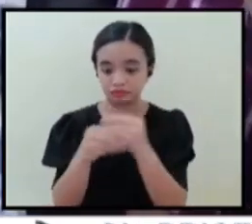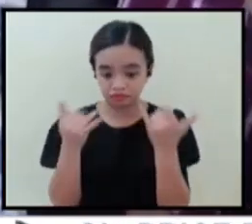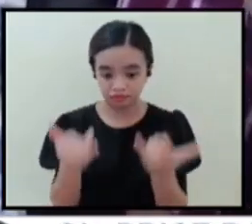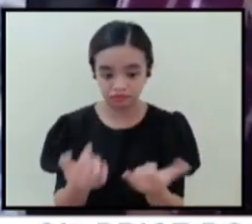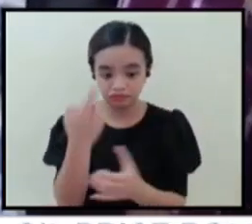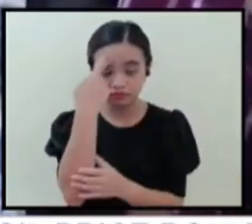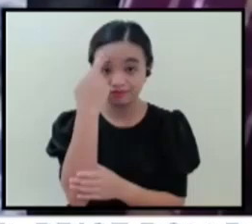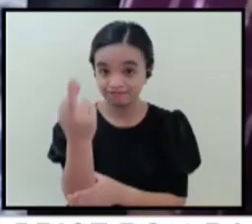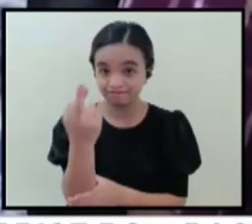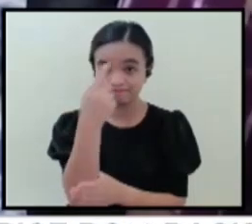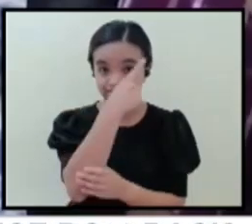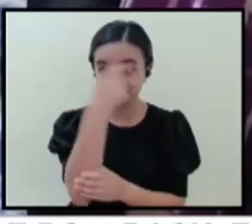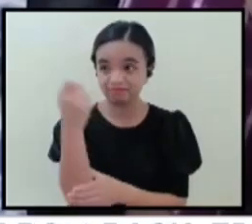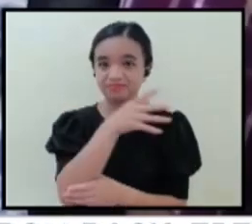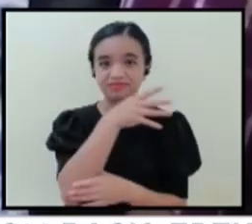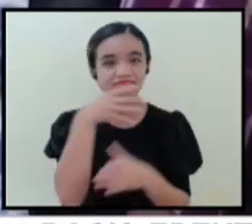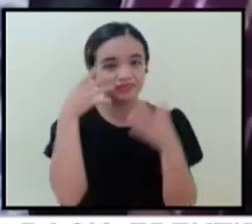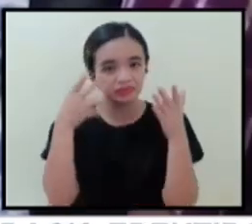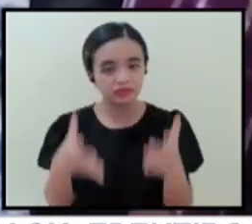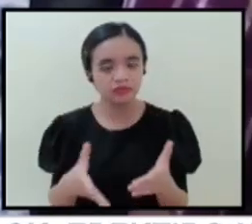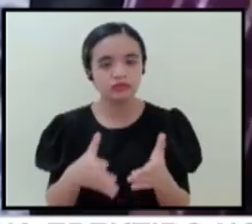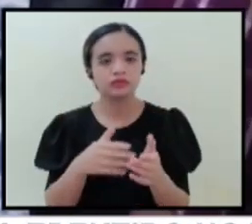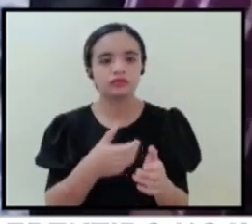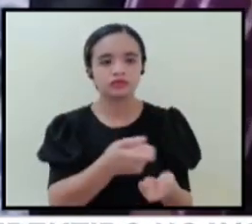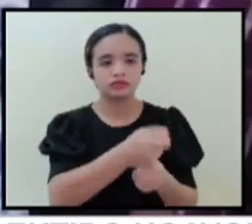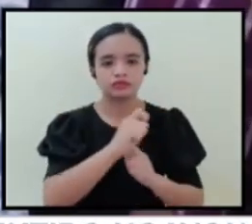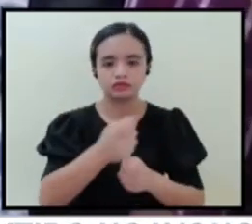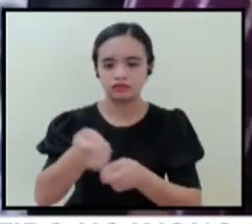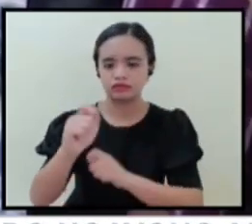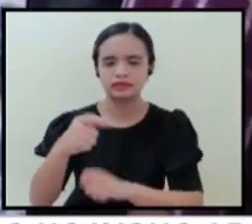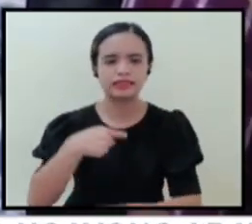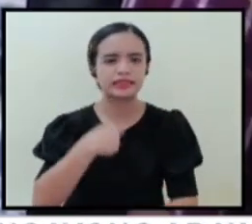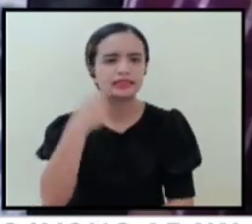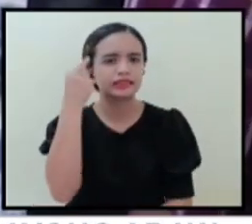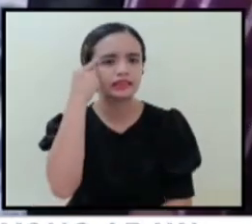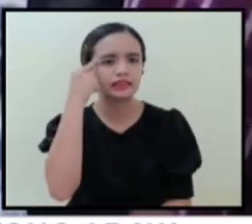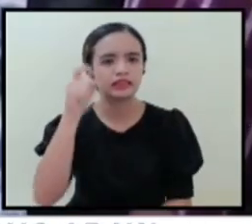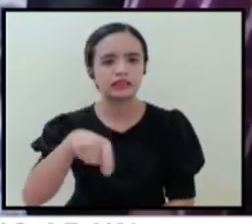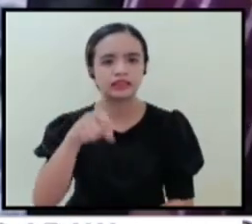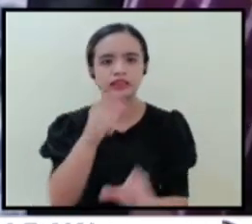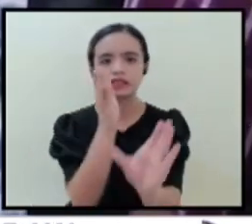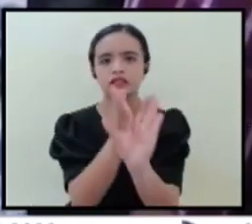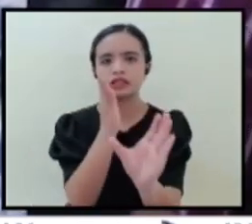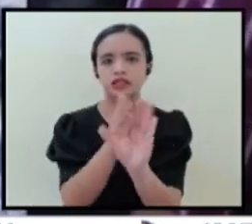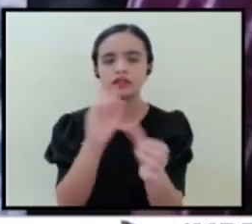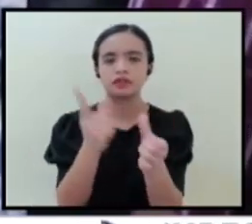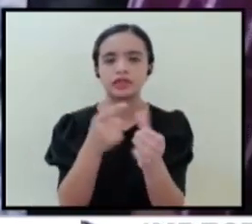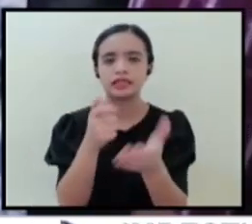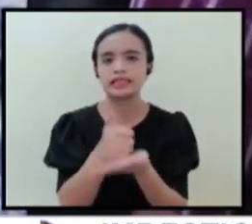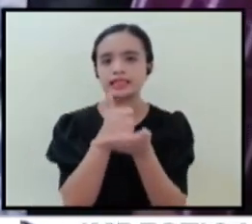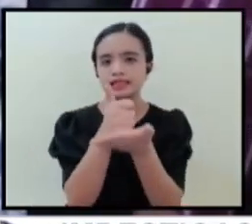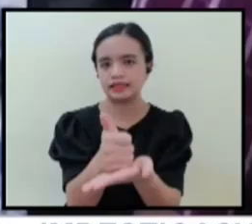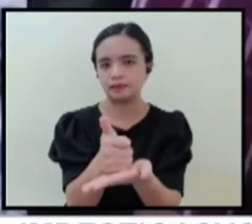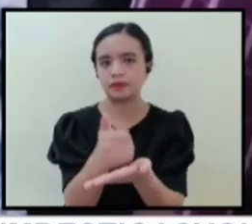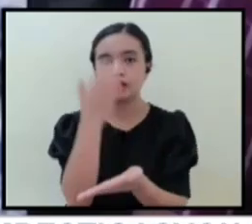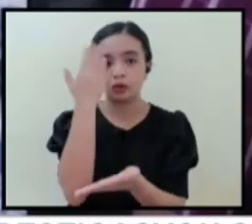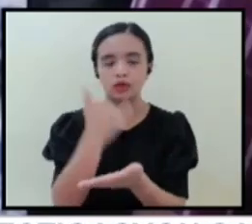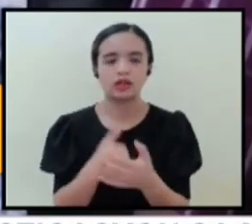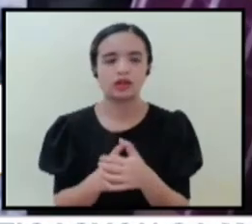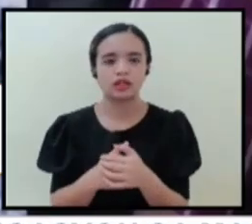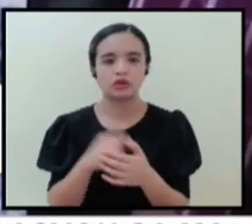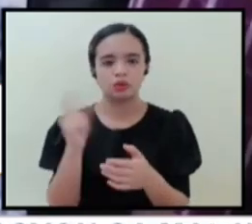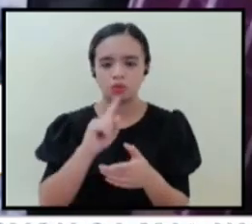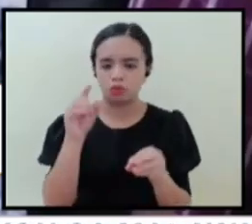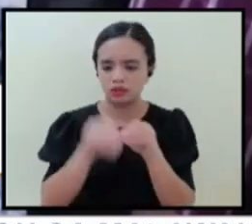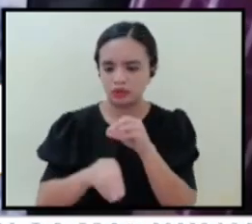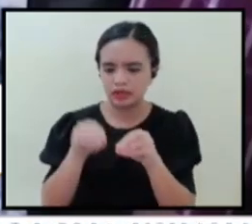mga magsasaka to, mga mangingisda, kung kailangan namin mag-psychological first aid, kasi kung nawasak ang iyong pananim, I think